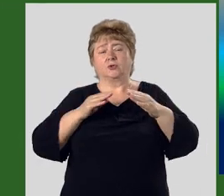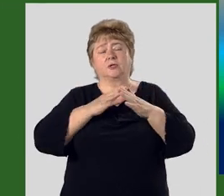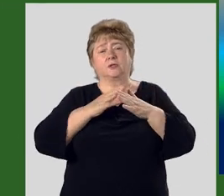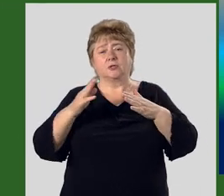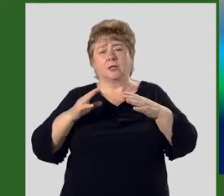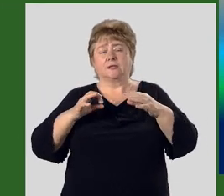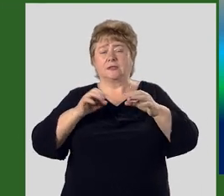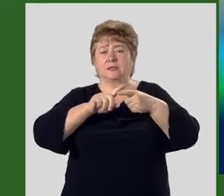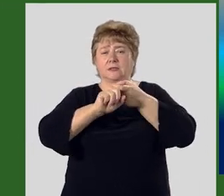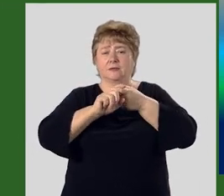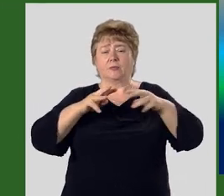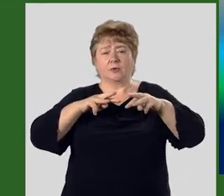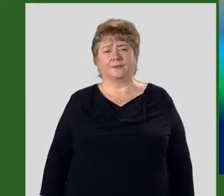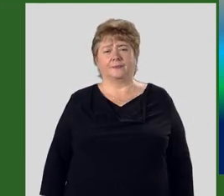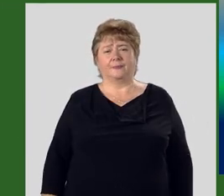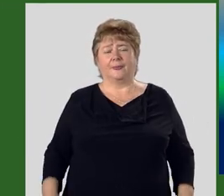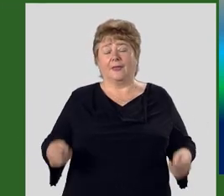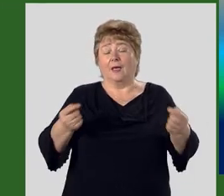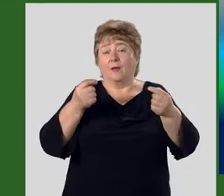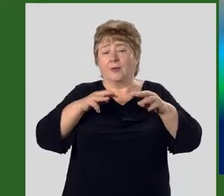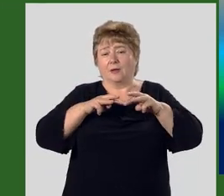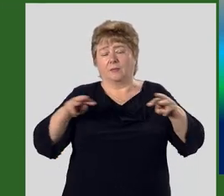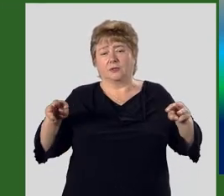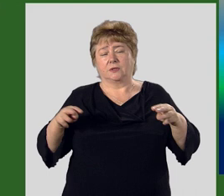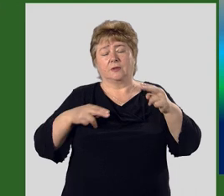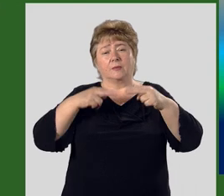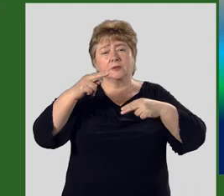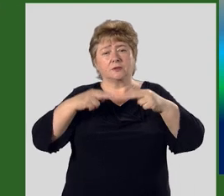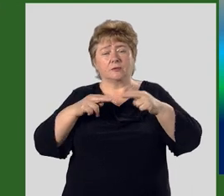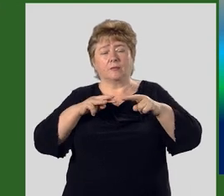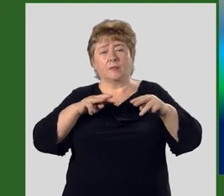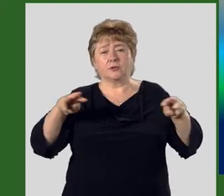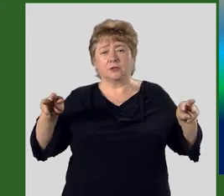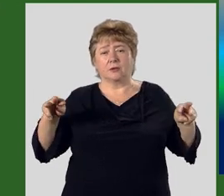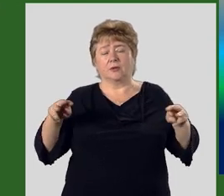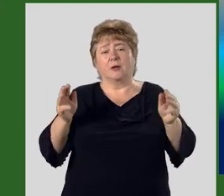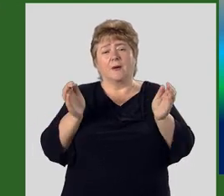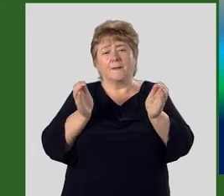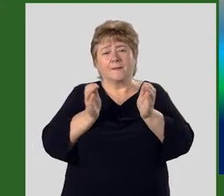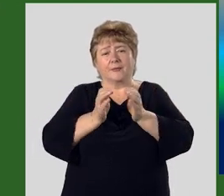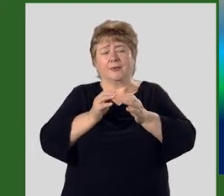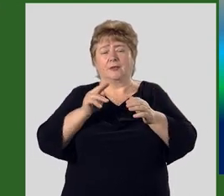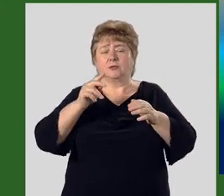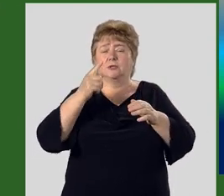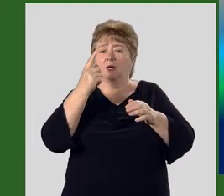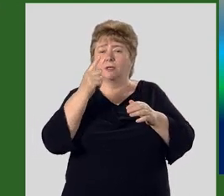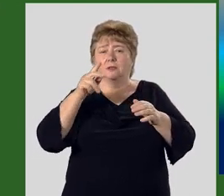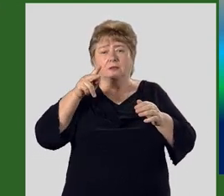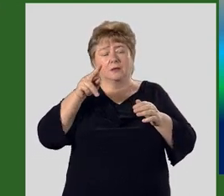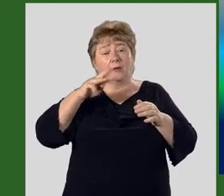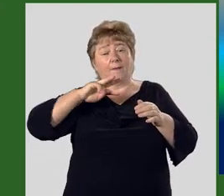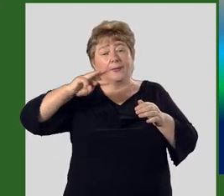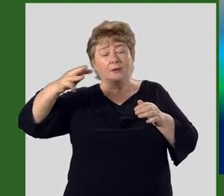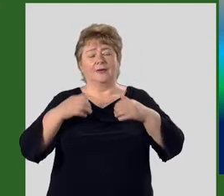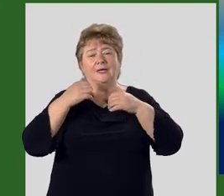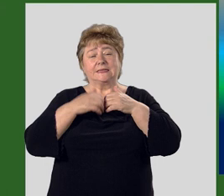степени зависит масштаб карты. Мелкомасштабные построены в масштабах мельче 1 к миллионному.